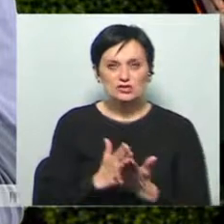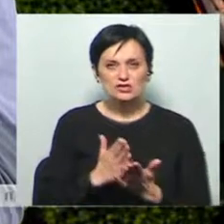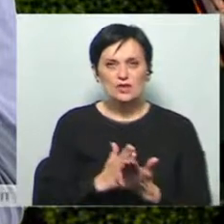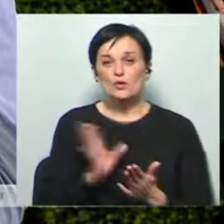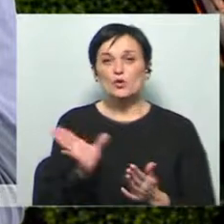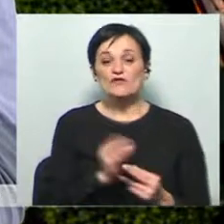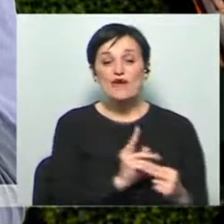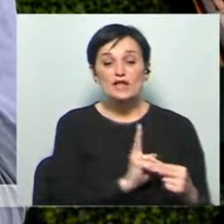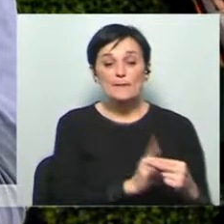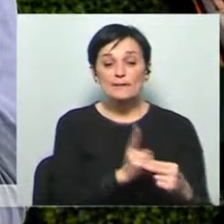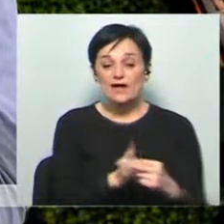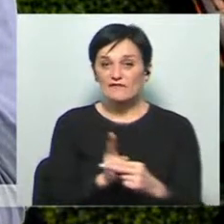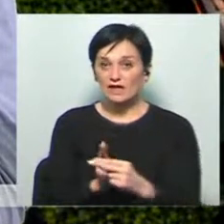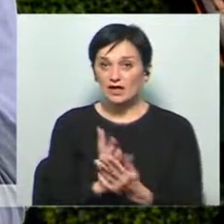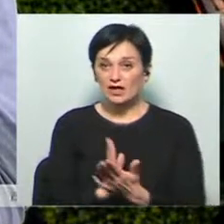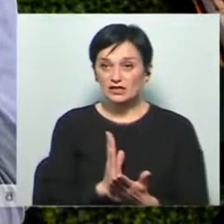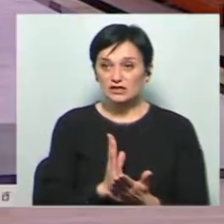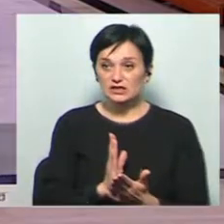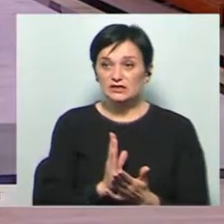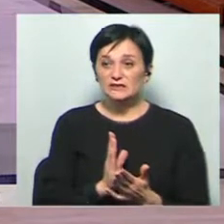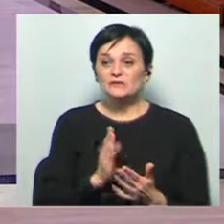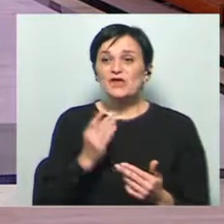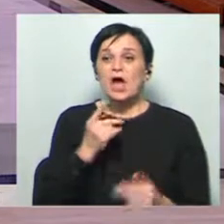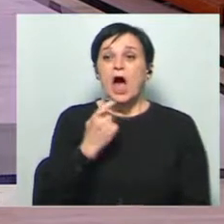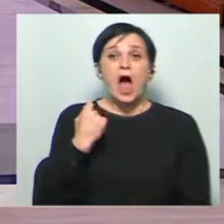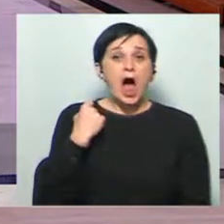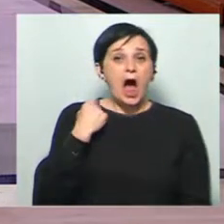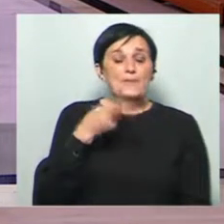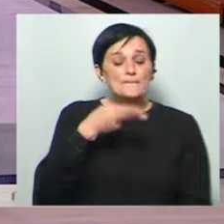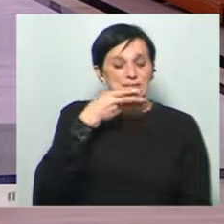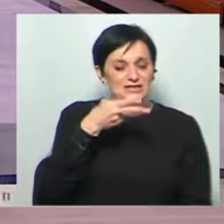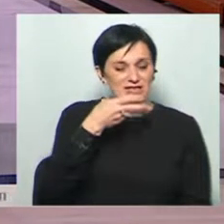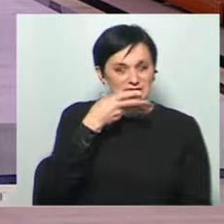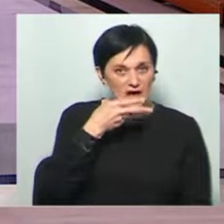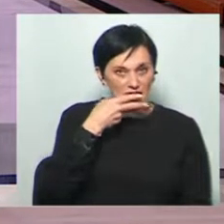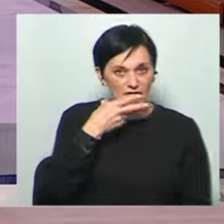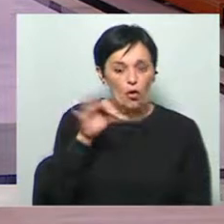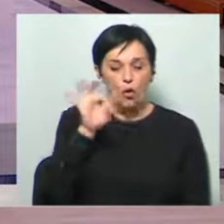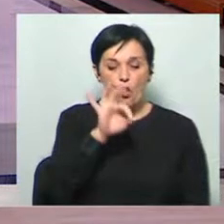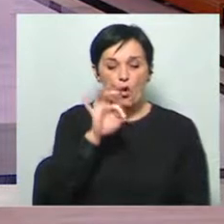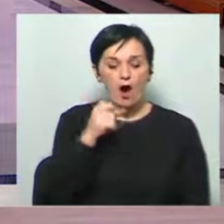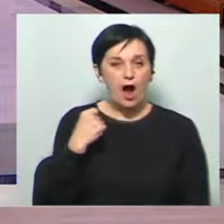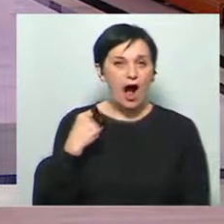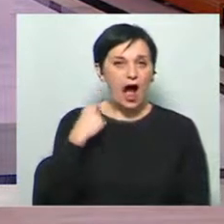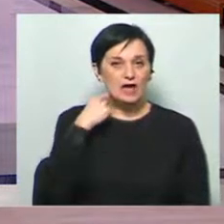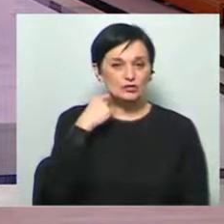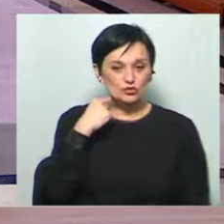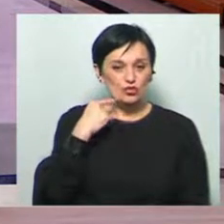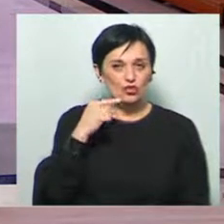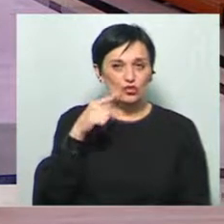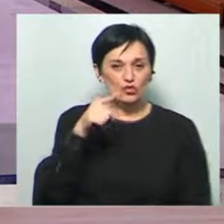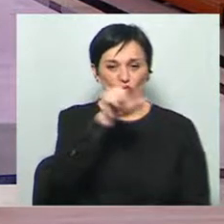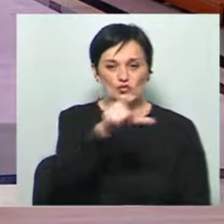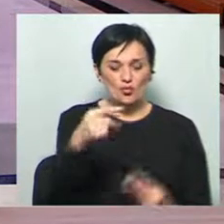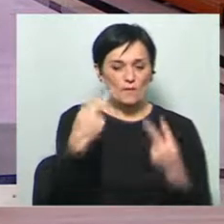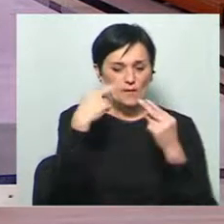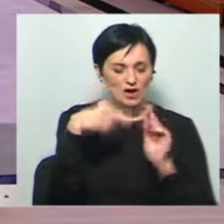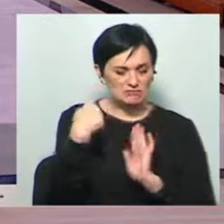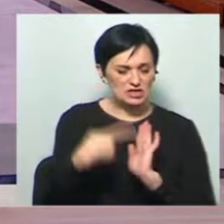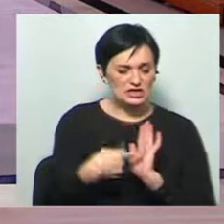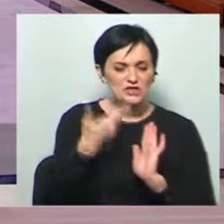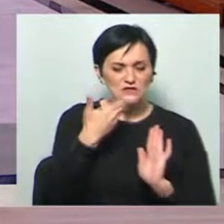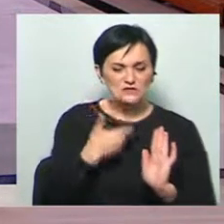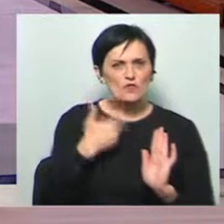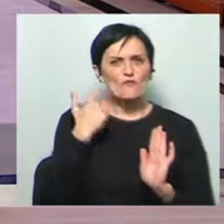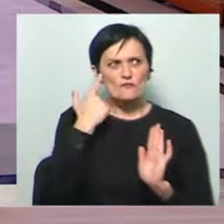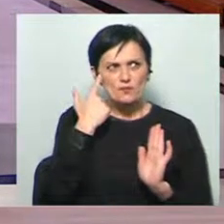რომელიც პრევენცირებადია ამ შემთხვევაში. წეველობაზე და ალკოჰოლზე გვკითხა ჩვენ მაყურებელმა ერთხელ და სულ ფიქრობ ხოლმე, რომ